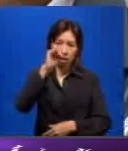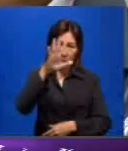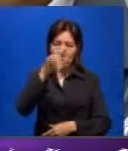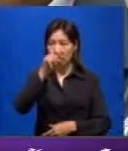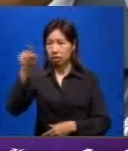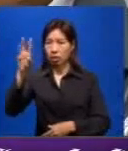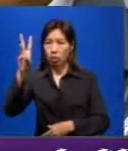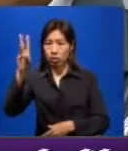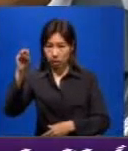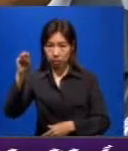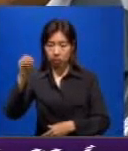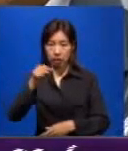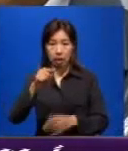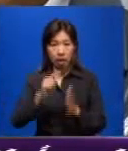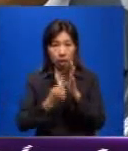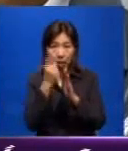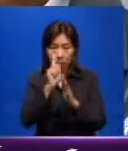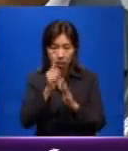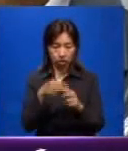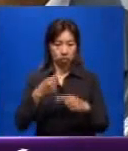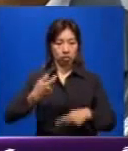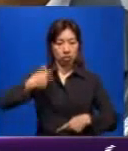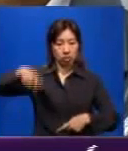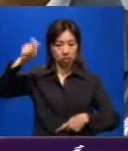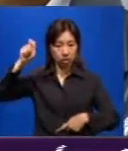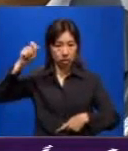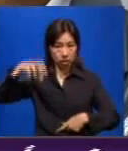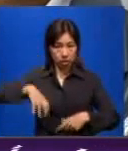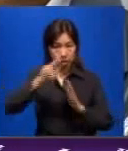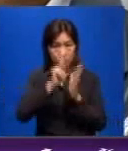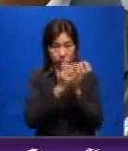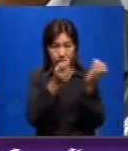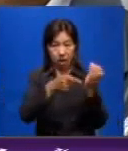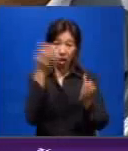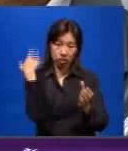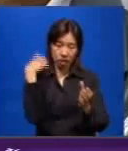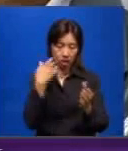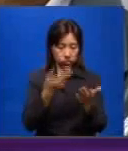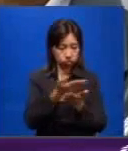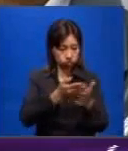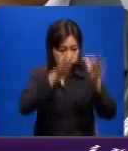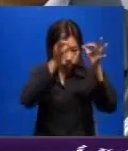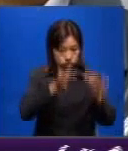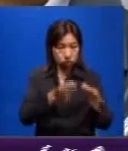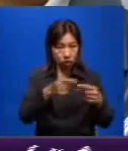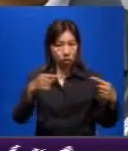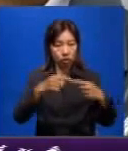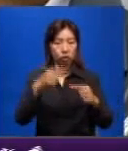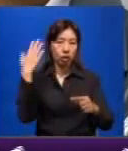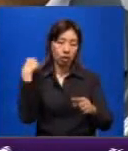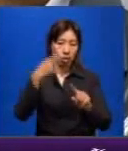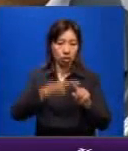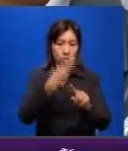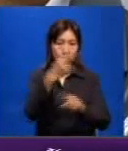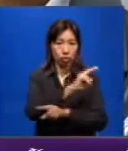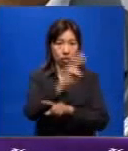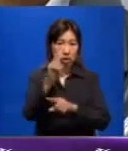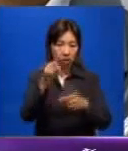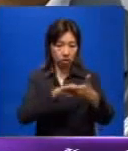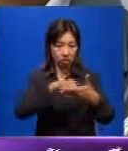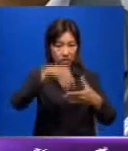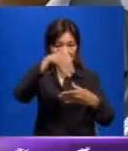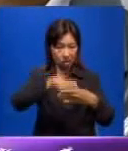แต่วันที่คำวินิจฉัยของศาลรัฐธรรมนูญที่5/2557ที่วินิจฉัยว่าการเลือกตั้งเมื่อวันที่2กุมภาพันธ์